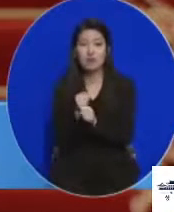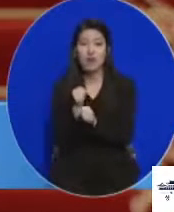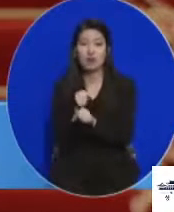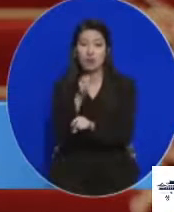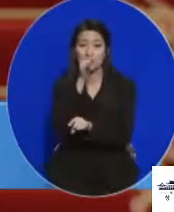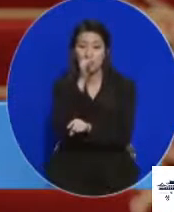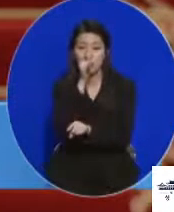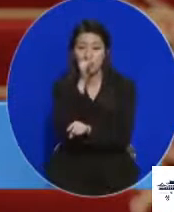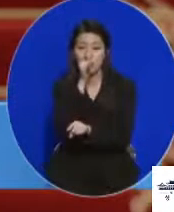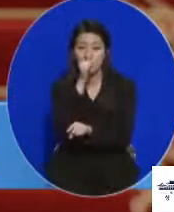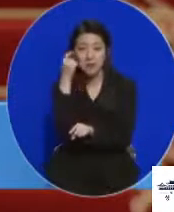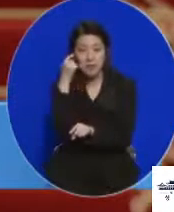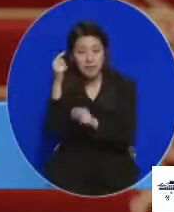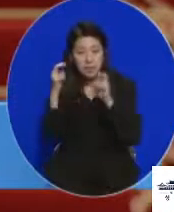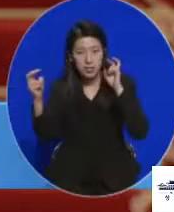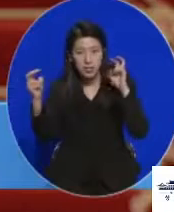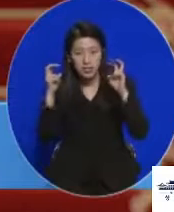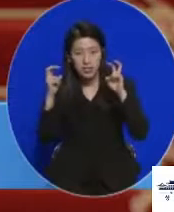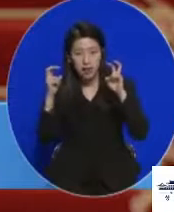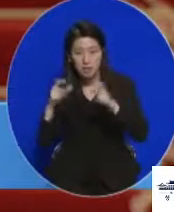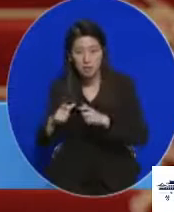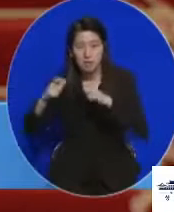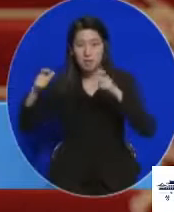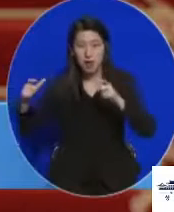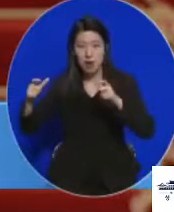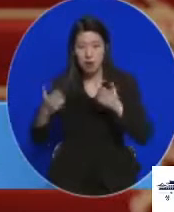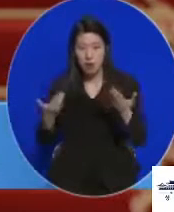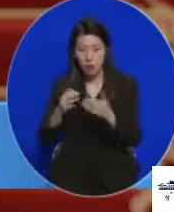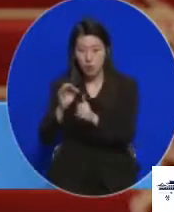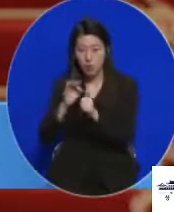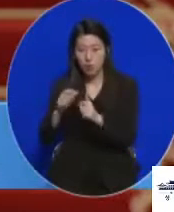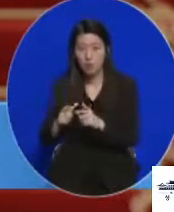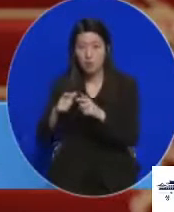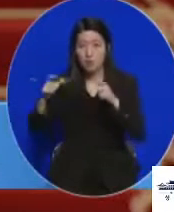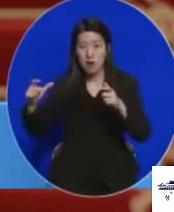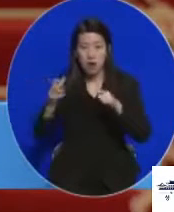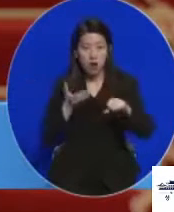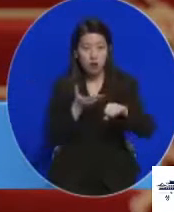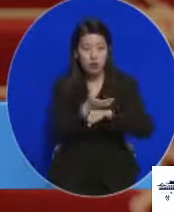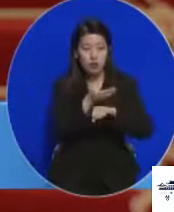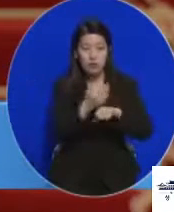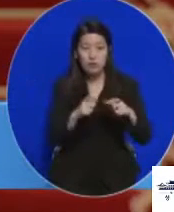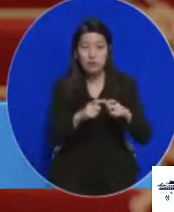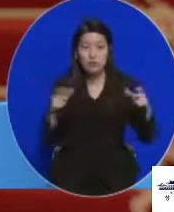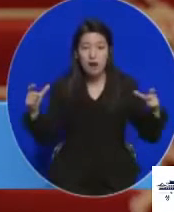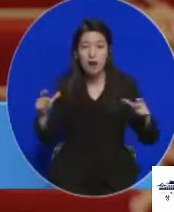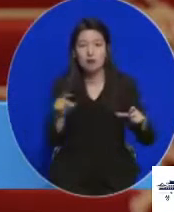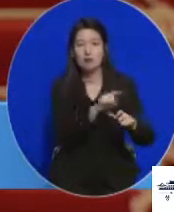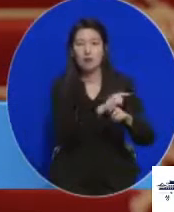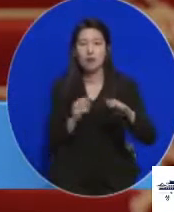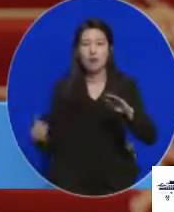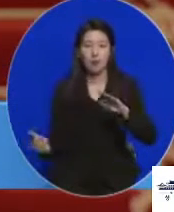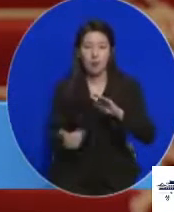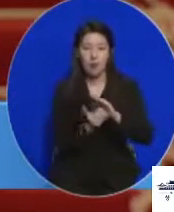벤츠의 기업정보 과 고용 정과 수출 기모 모두 사상 최대를 기록했습니다